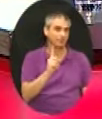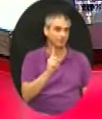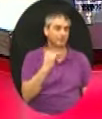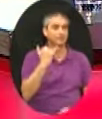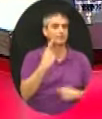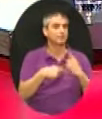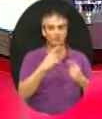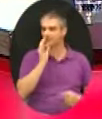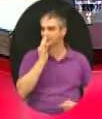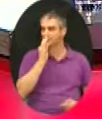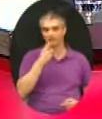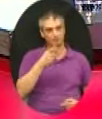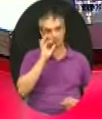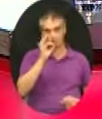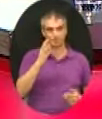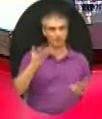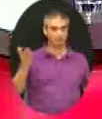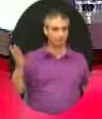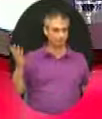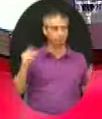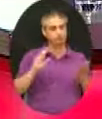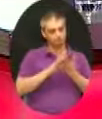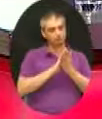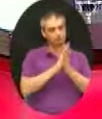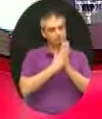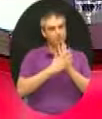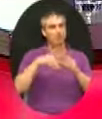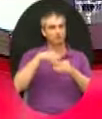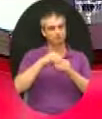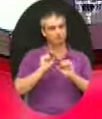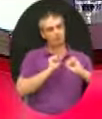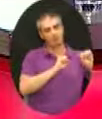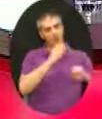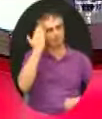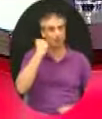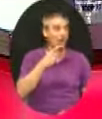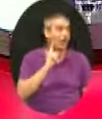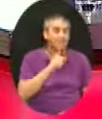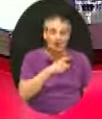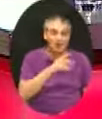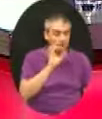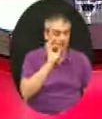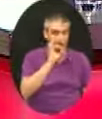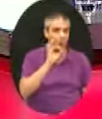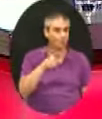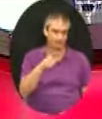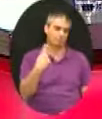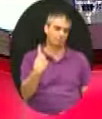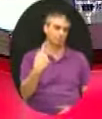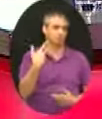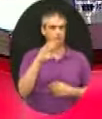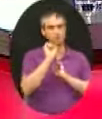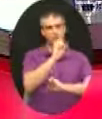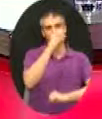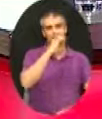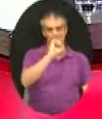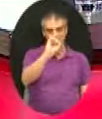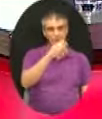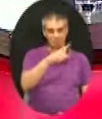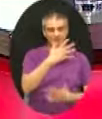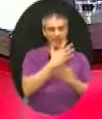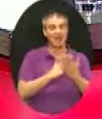אבל מסורתי. אבל הצעירים הקובנים יש להם יש, מגמה יש, של ההצבעה לטובת אבל המבוגרים הם ממש רפובליקנים, ולכן